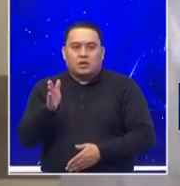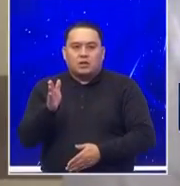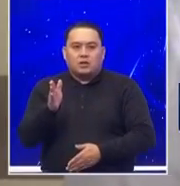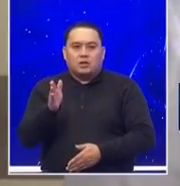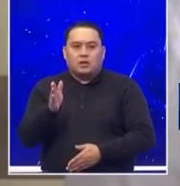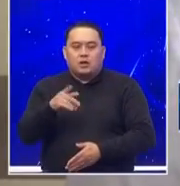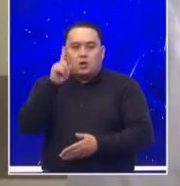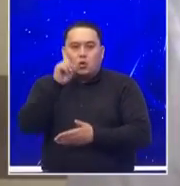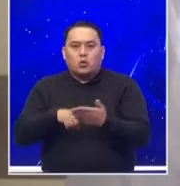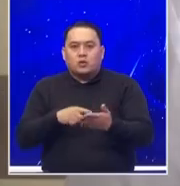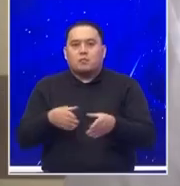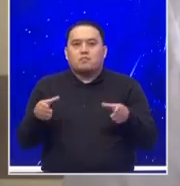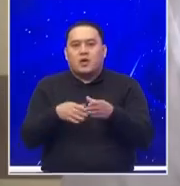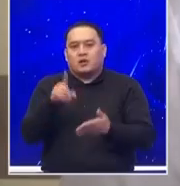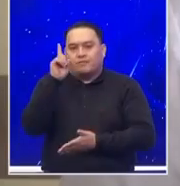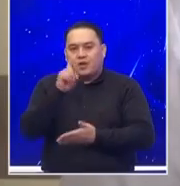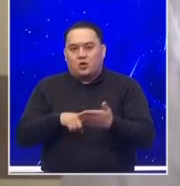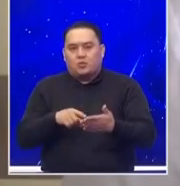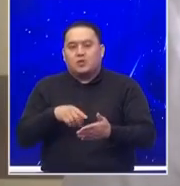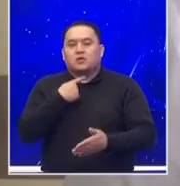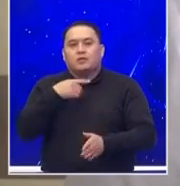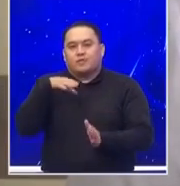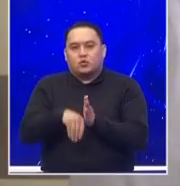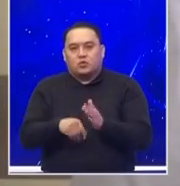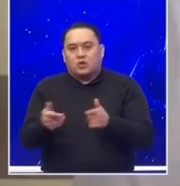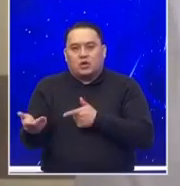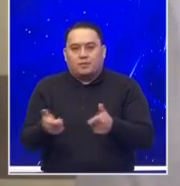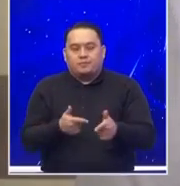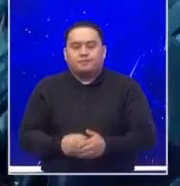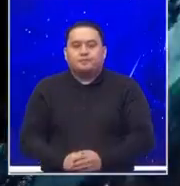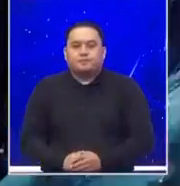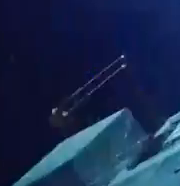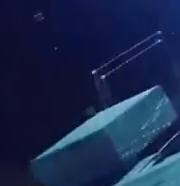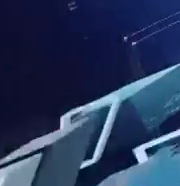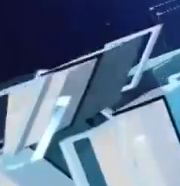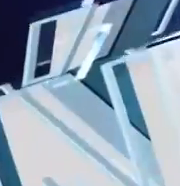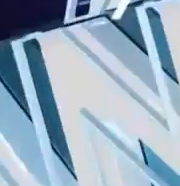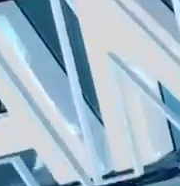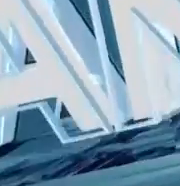болашағын көретін партияға дауыс беруге өз әріптестерін шақырамын.